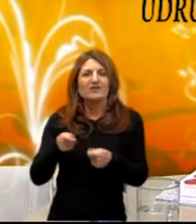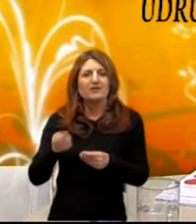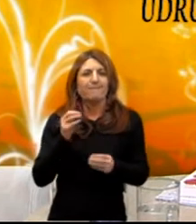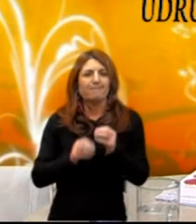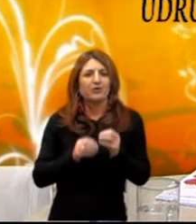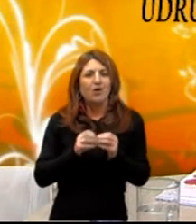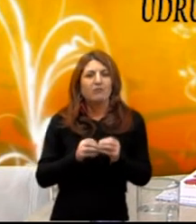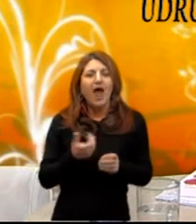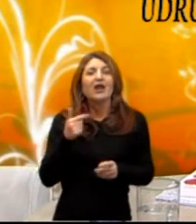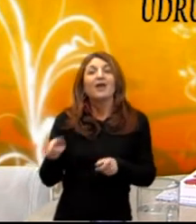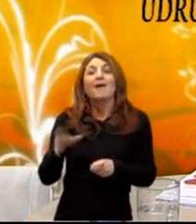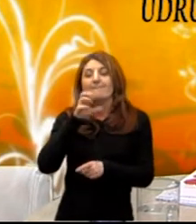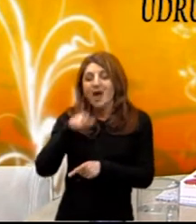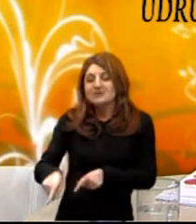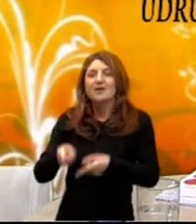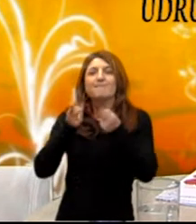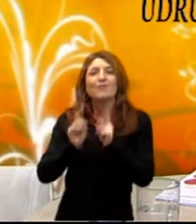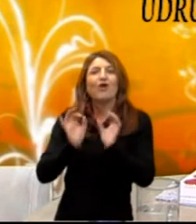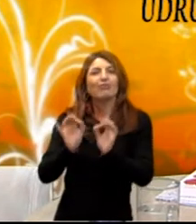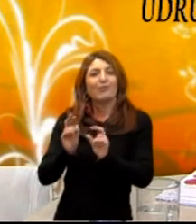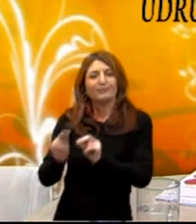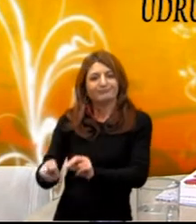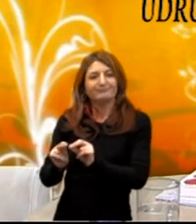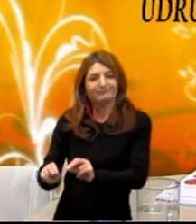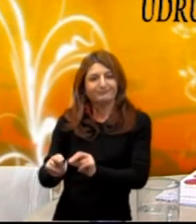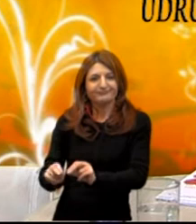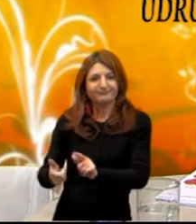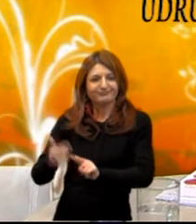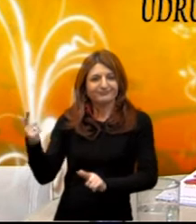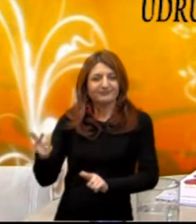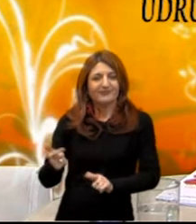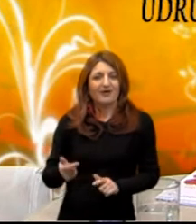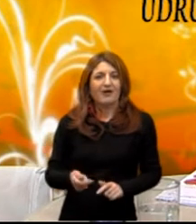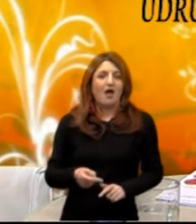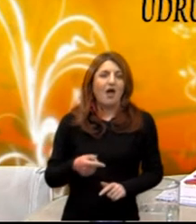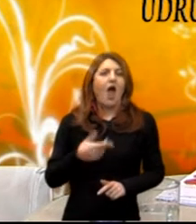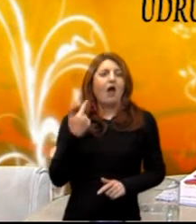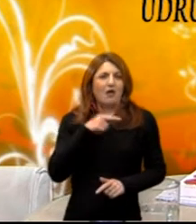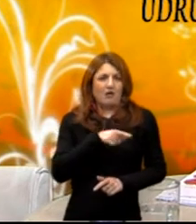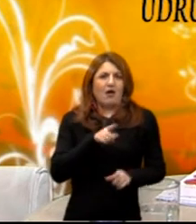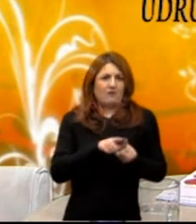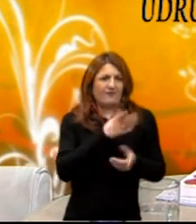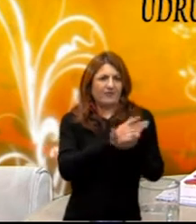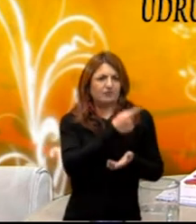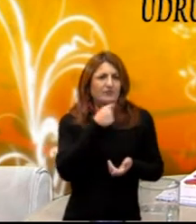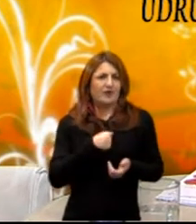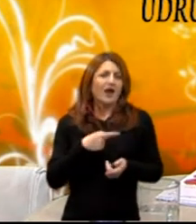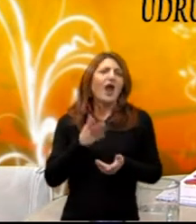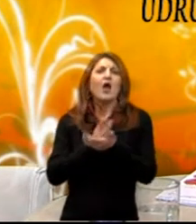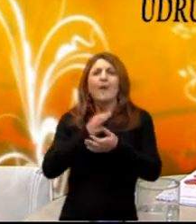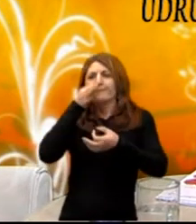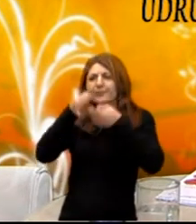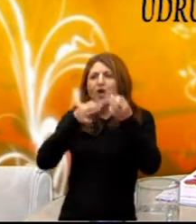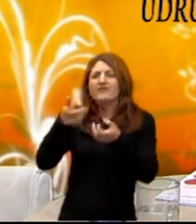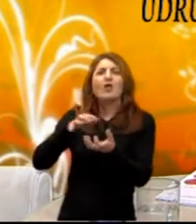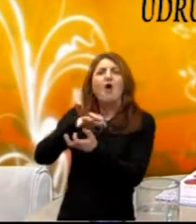ali dobro pripremljen. Yeah. E sad, ovo što ste vi kazali, vi provjeravate obitelj. Naravno. Provjeravate